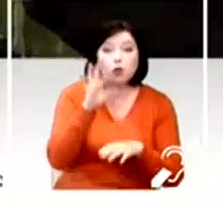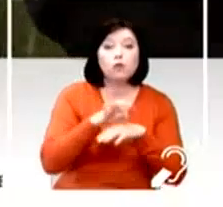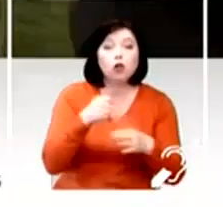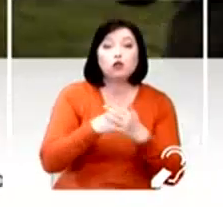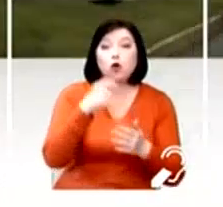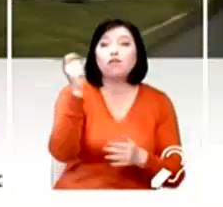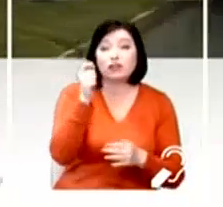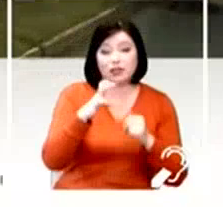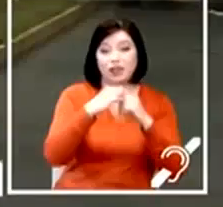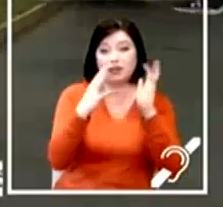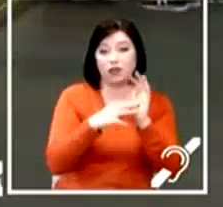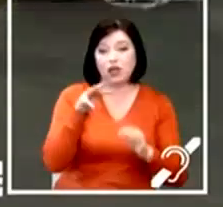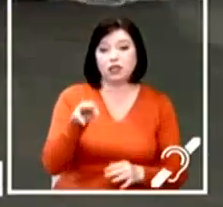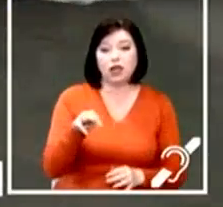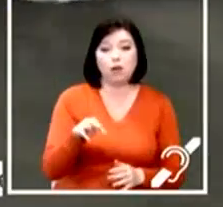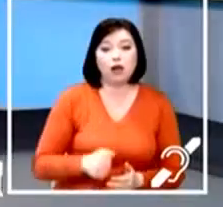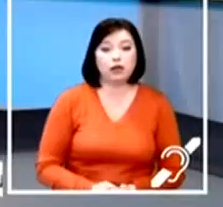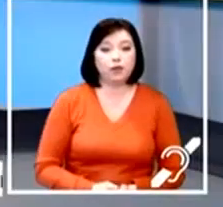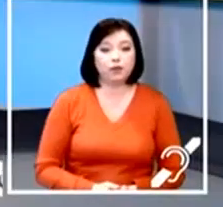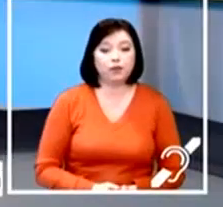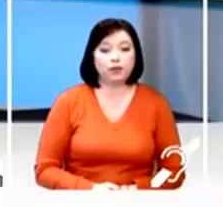până duminică, 19 martie.